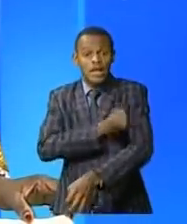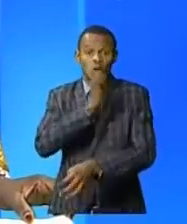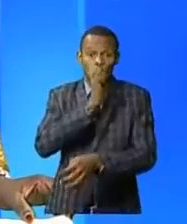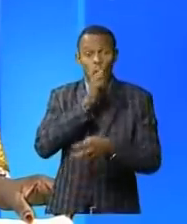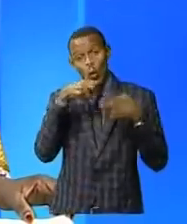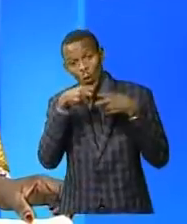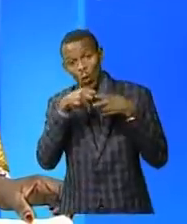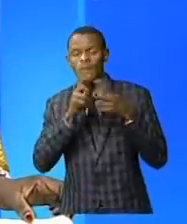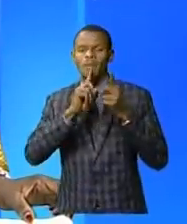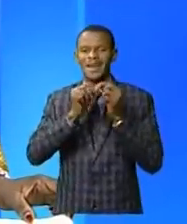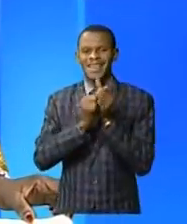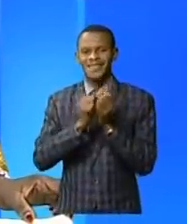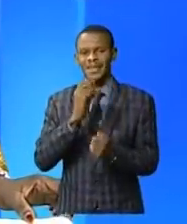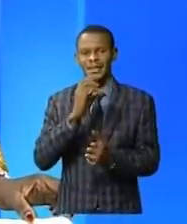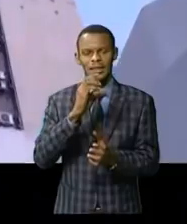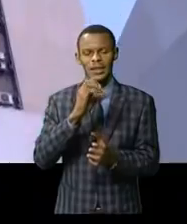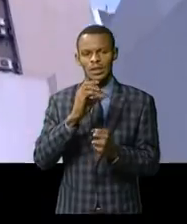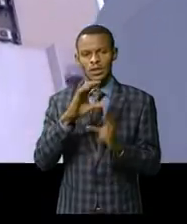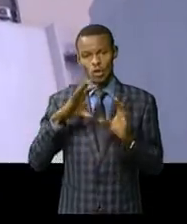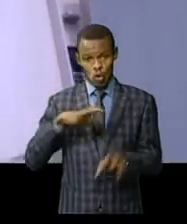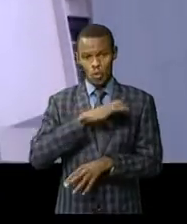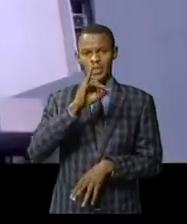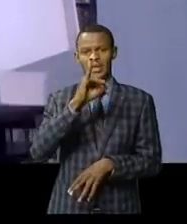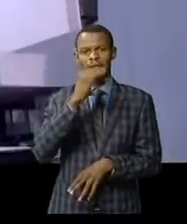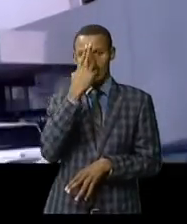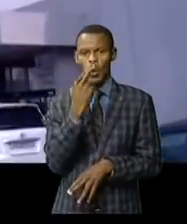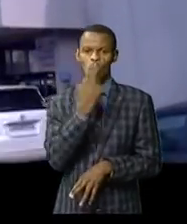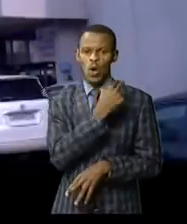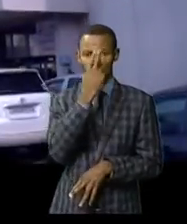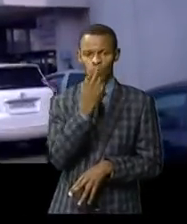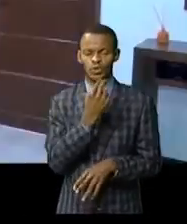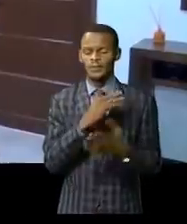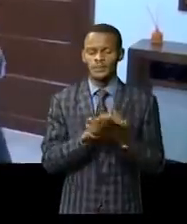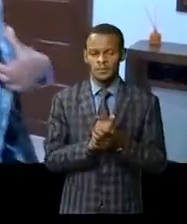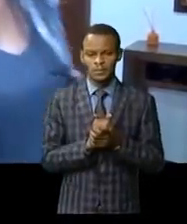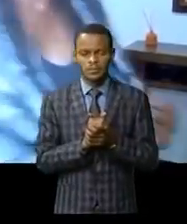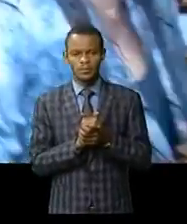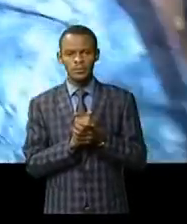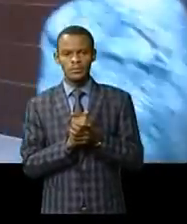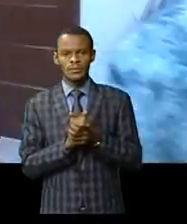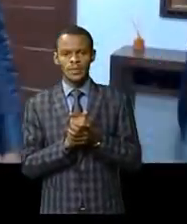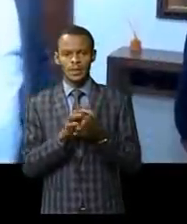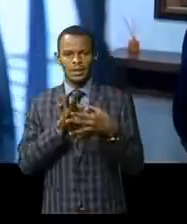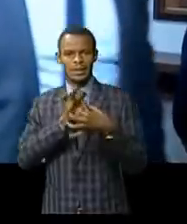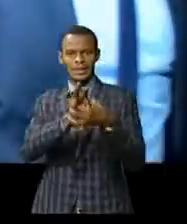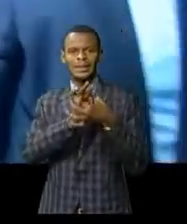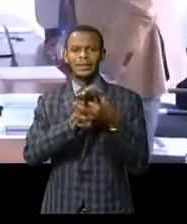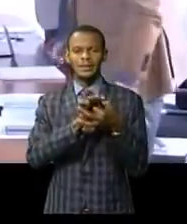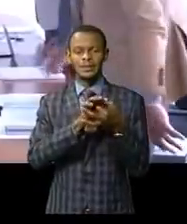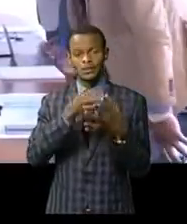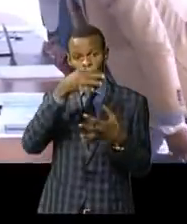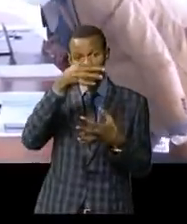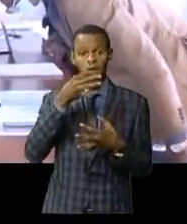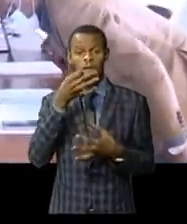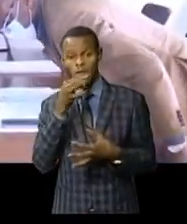international de la Croix-Rouge. Oscar Mbal. La coopération entre la République de France et la RDC se porte à merveille. Et